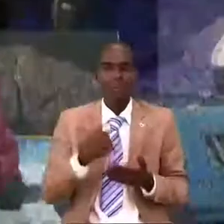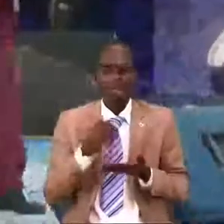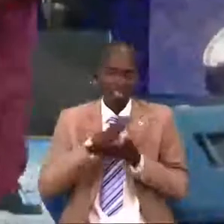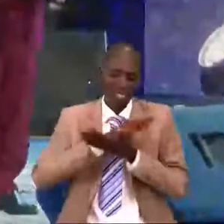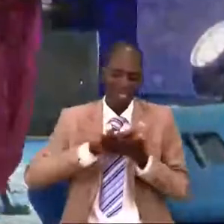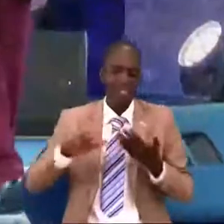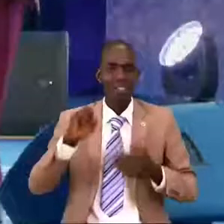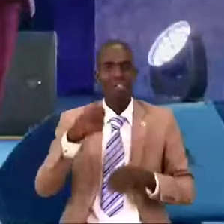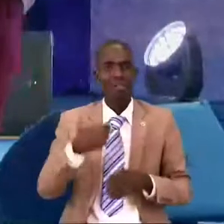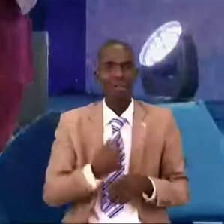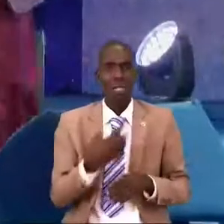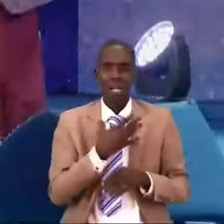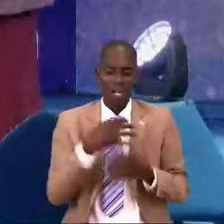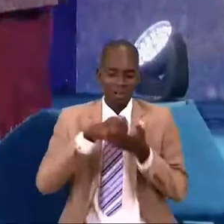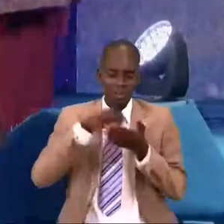ma vie,